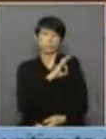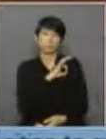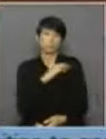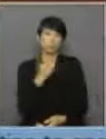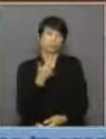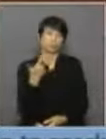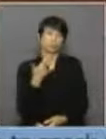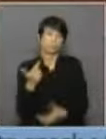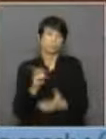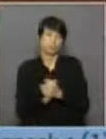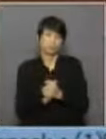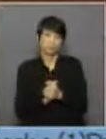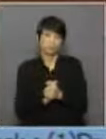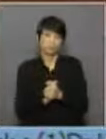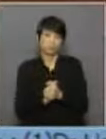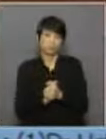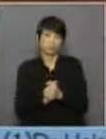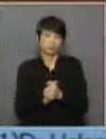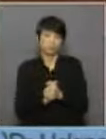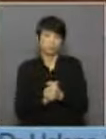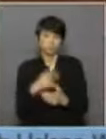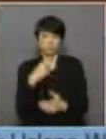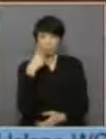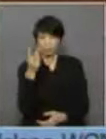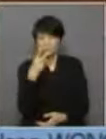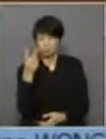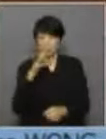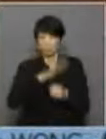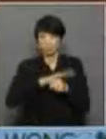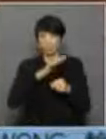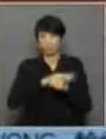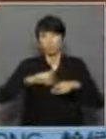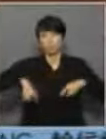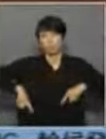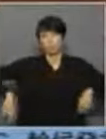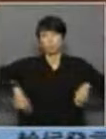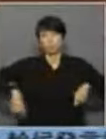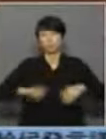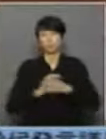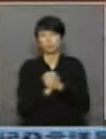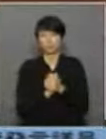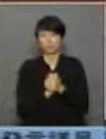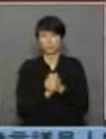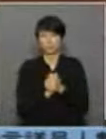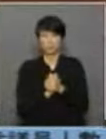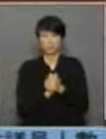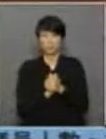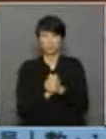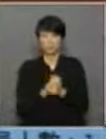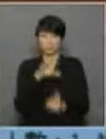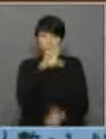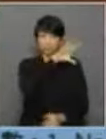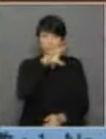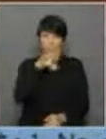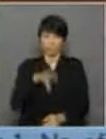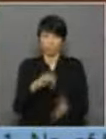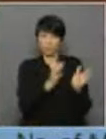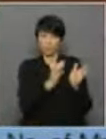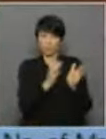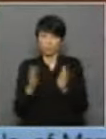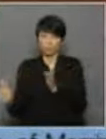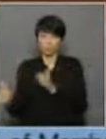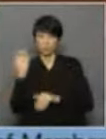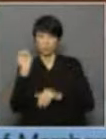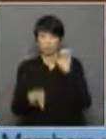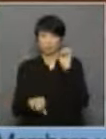次。即係出團考察，包括日本同埋南韓啊，即係去即係參考人哋嗰啲處理廢物嘅成